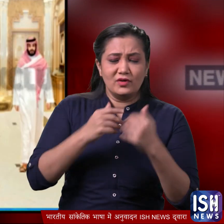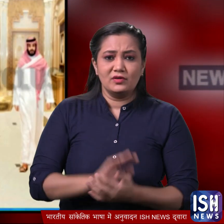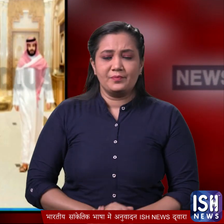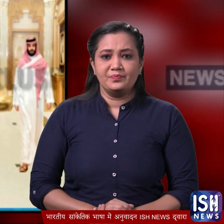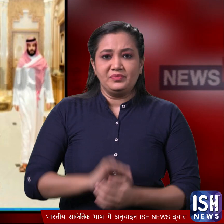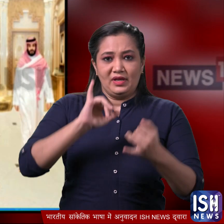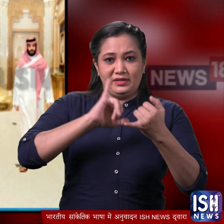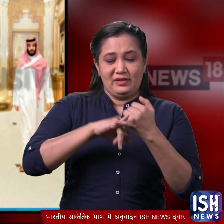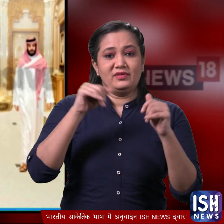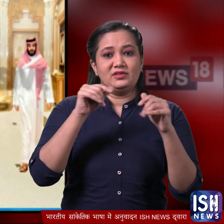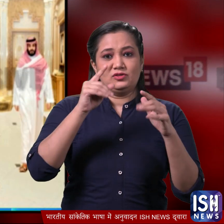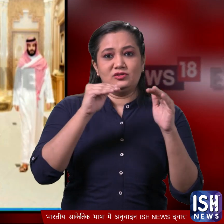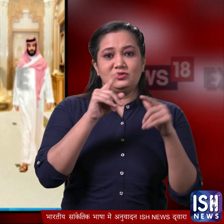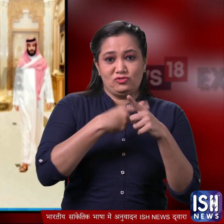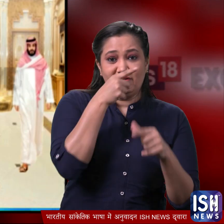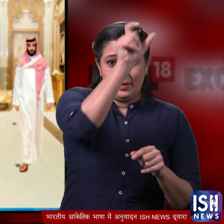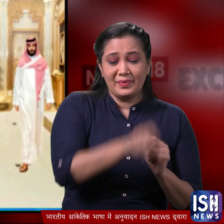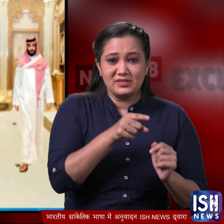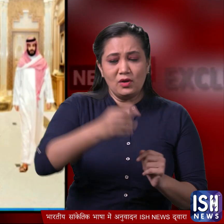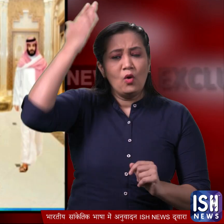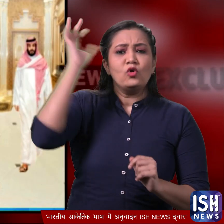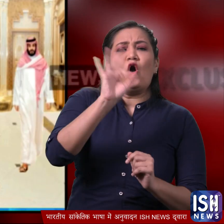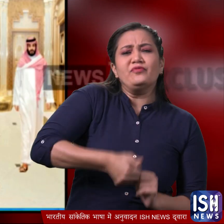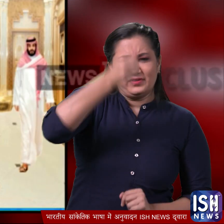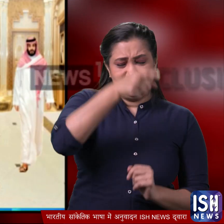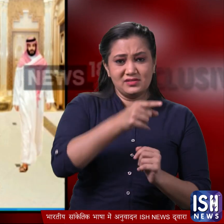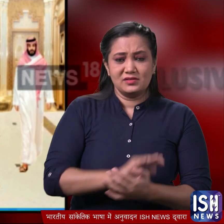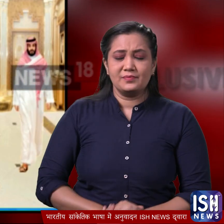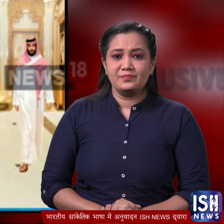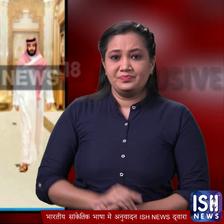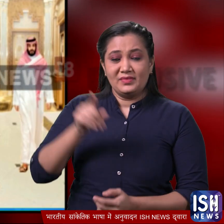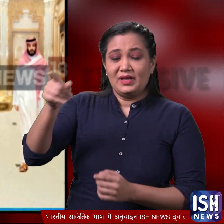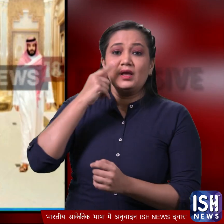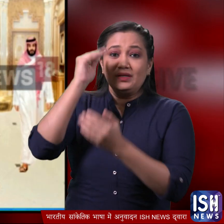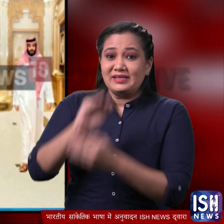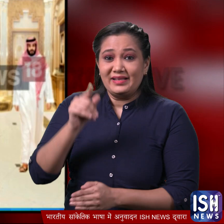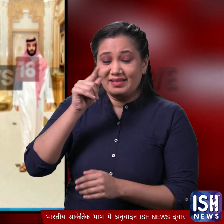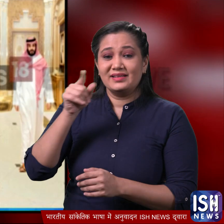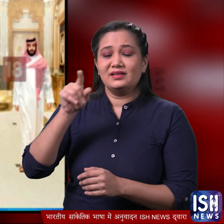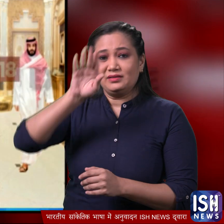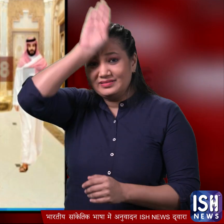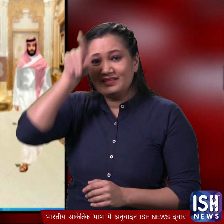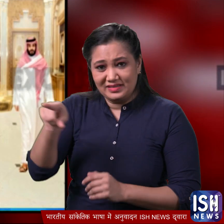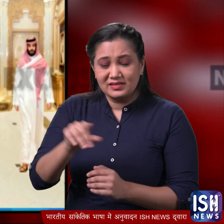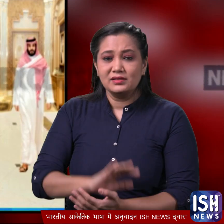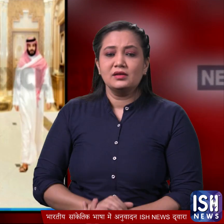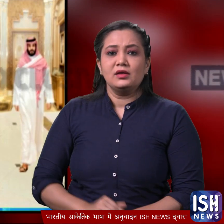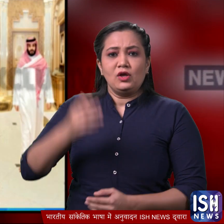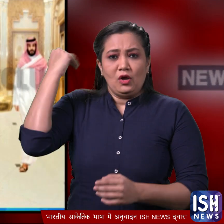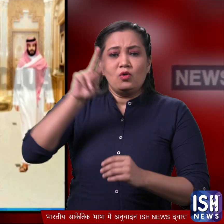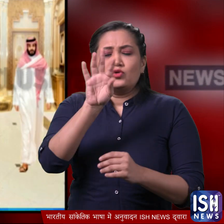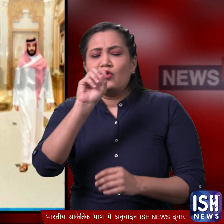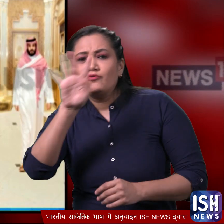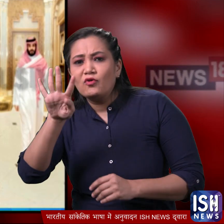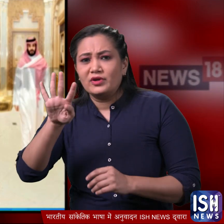इंटरव्यू में साद अल जाबरी नाम के इस पूर्व अधिकारी ने दावा किया कि क्राउन प्रिंस मोहम्मद बिन सलमान गद्दी के